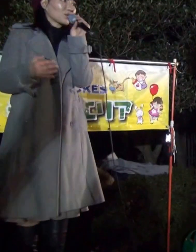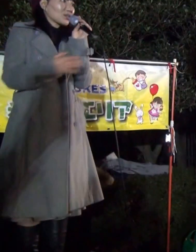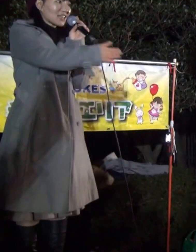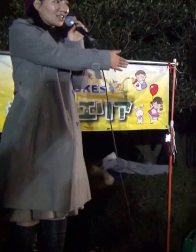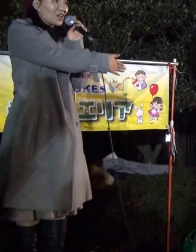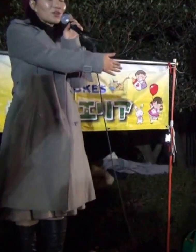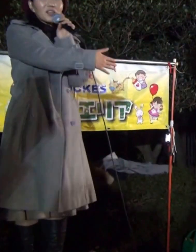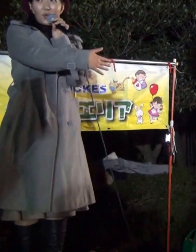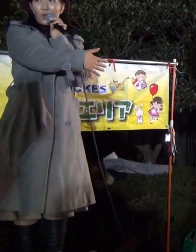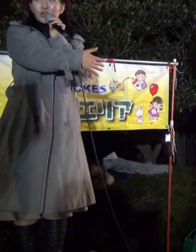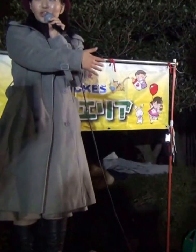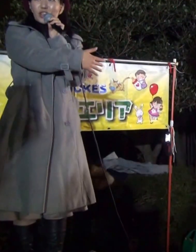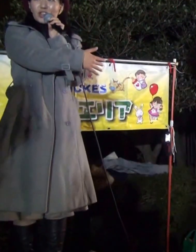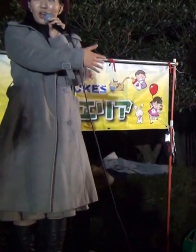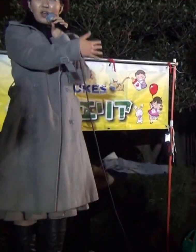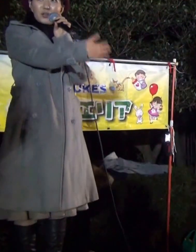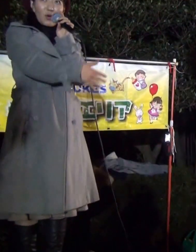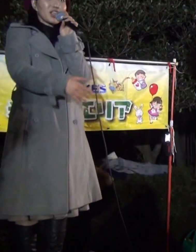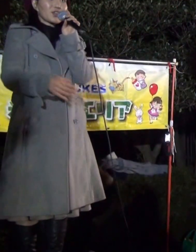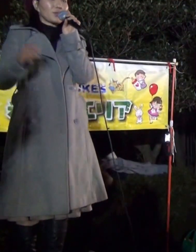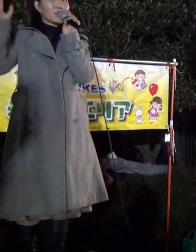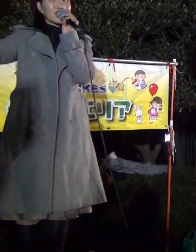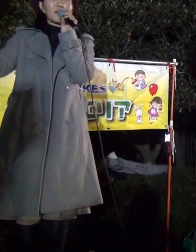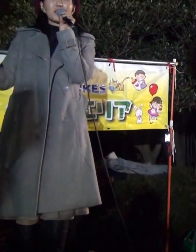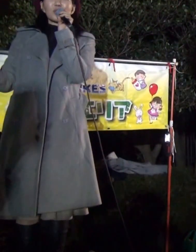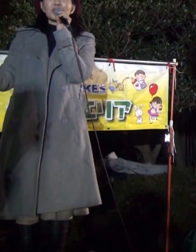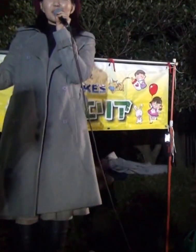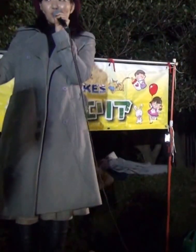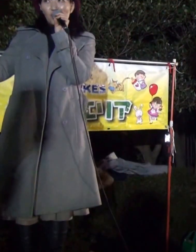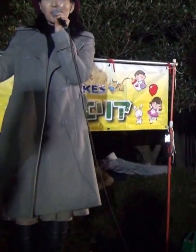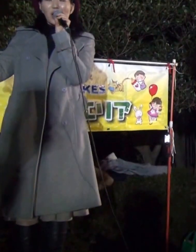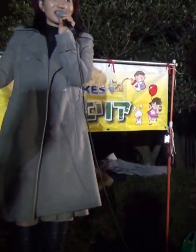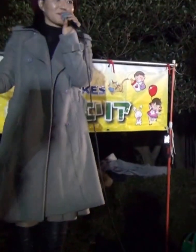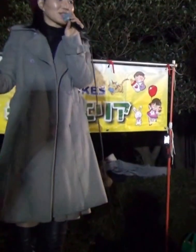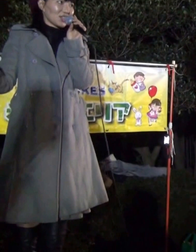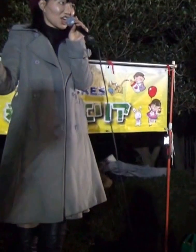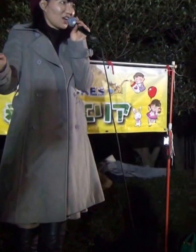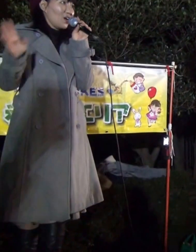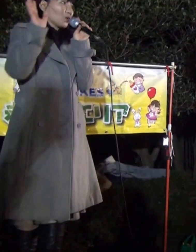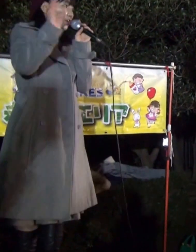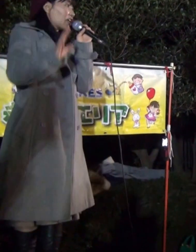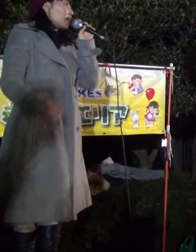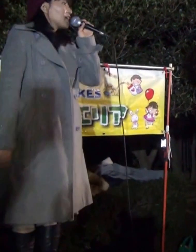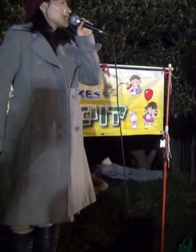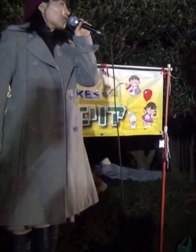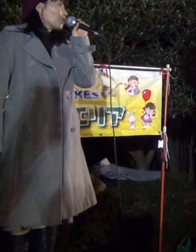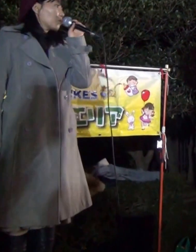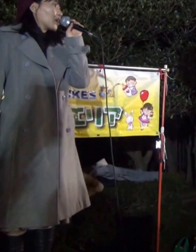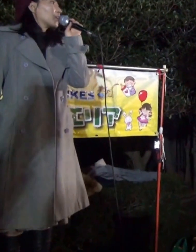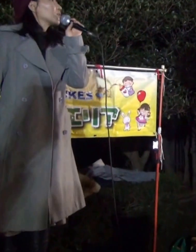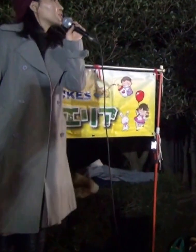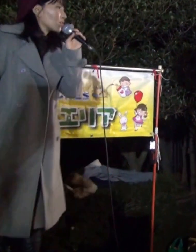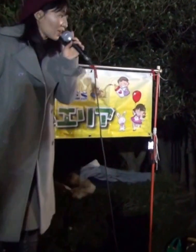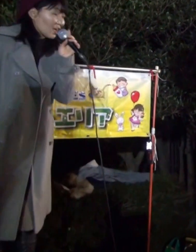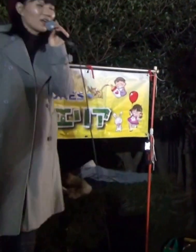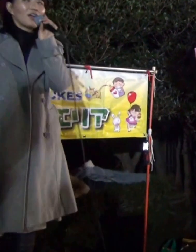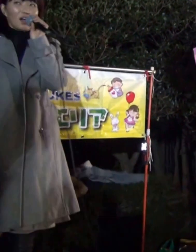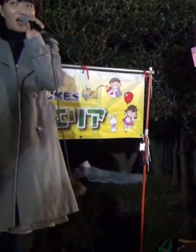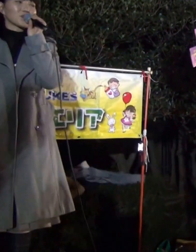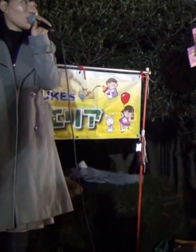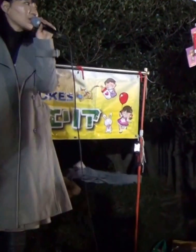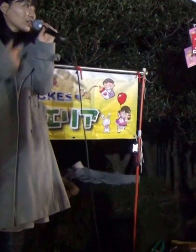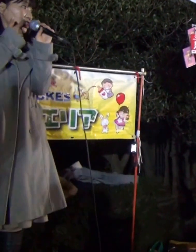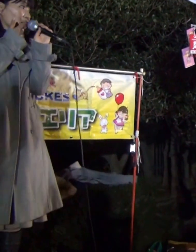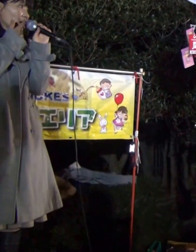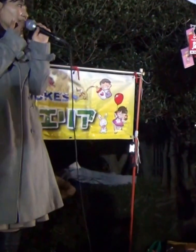党は共闘させてるんですよ、この人たち。すごいんですよ、福島みずほさんの声も入ってますし、小池晃さんの声も入ってるんですよね。